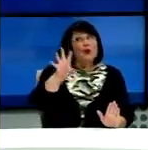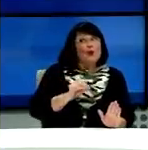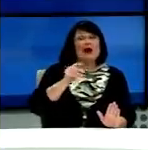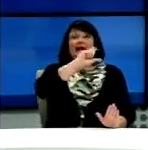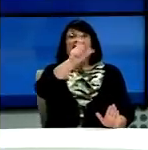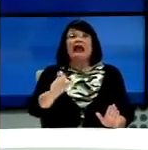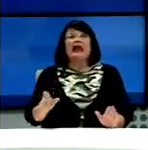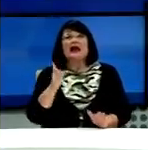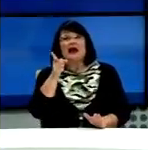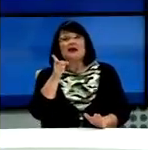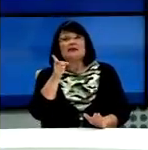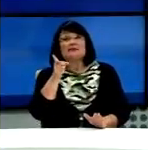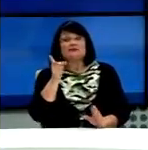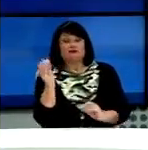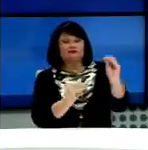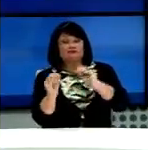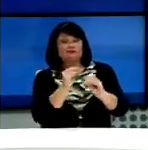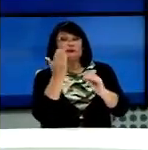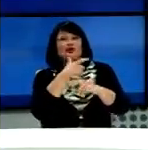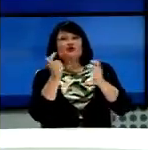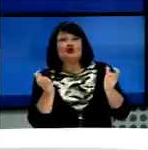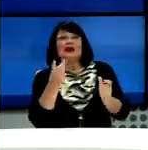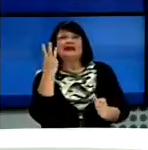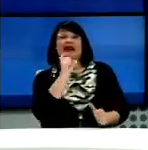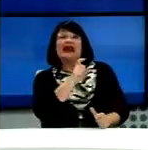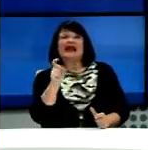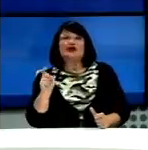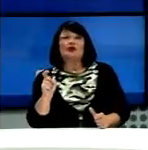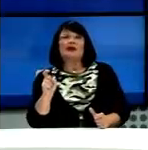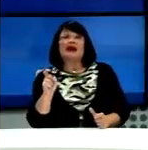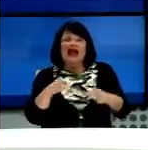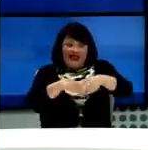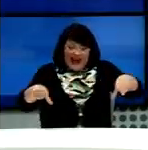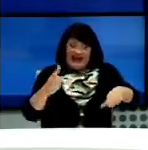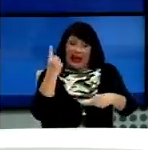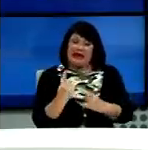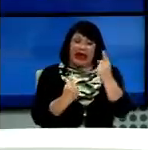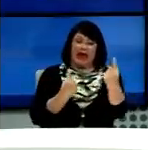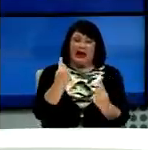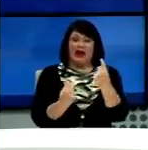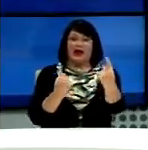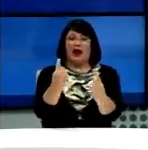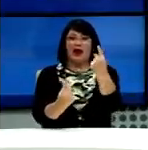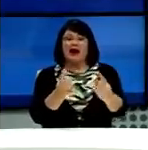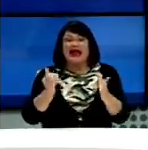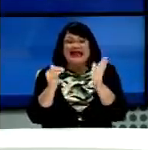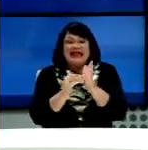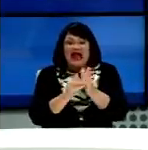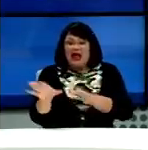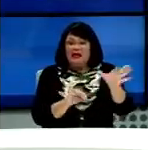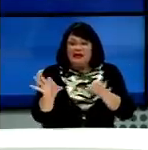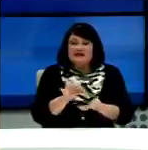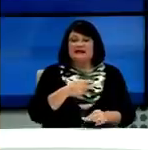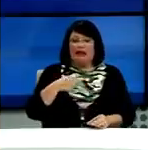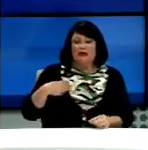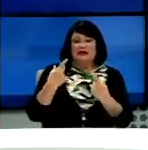την Ιταλία, όπου εξοπλίζονται τα σχολεία με 3 εκατομμύρια μονά δρανεία και προσλαμβάνονται δεκάδες χιλιάδες